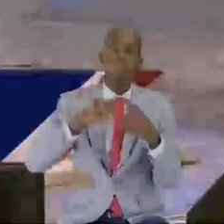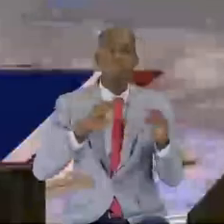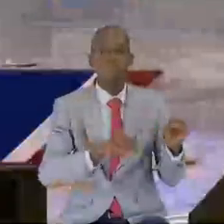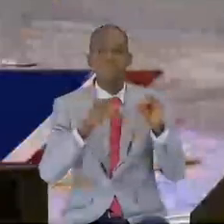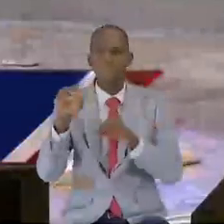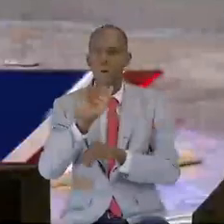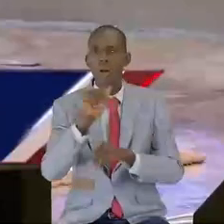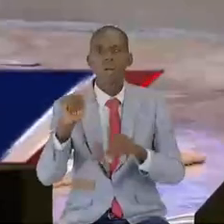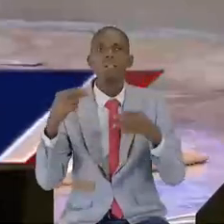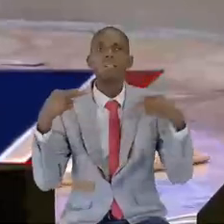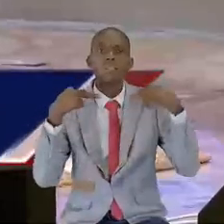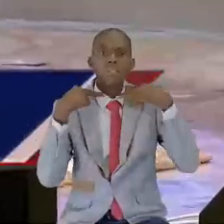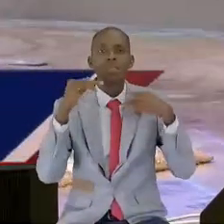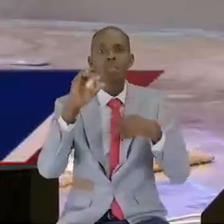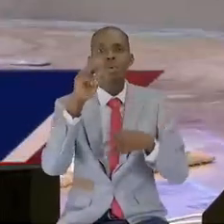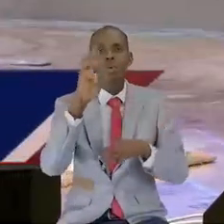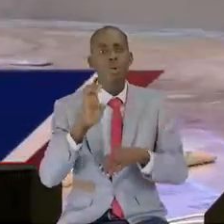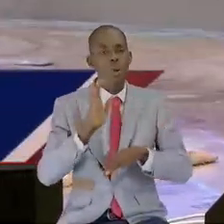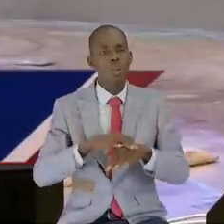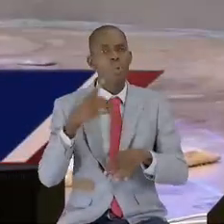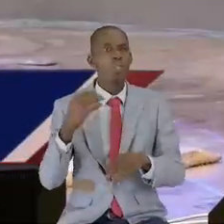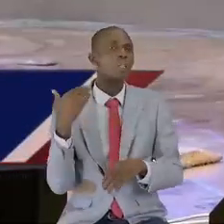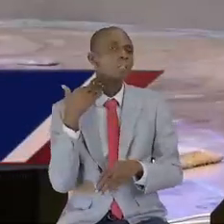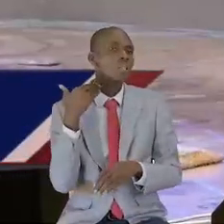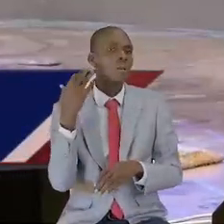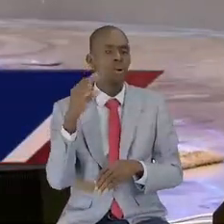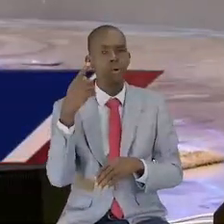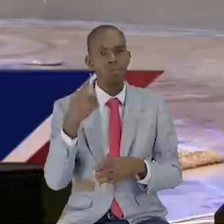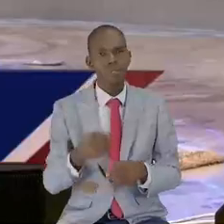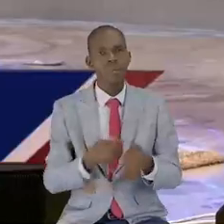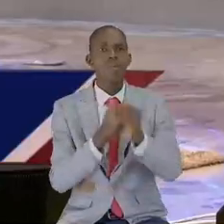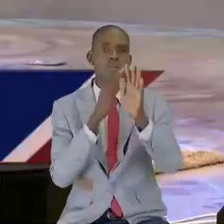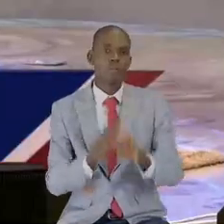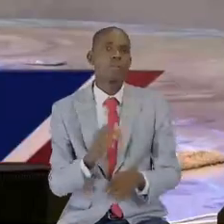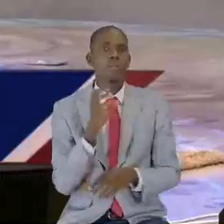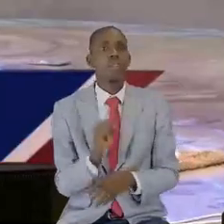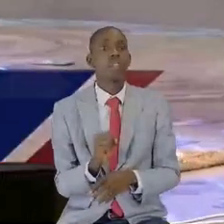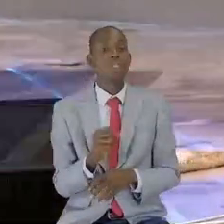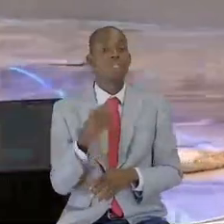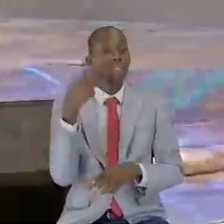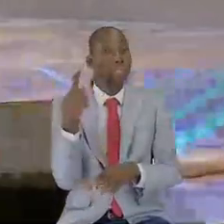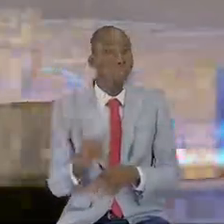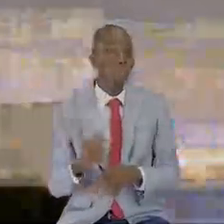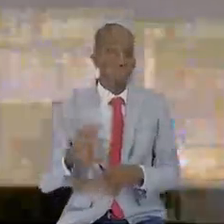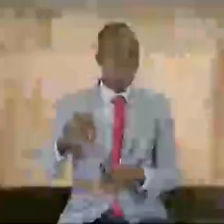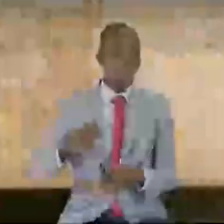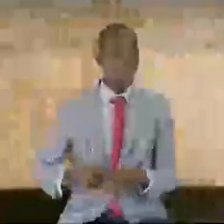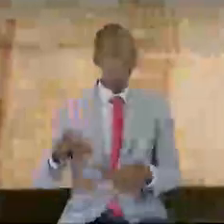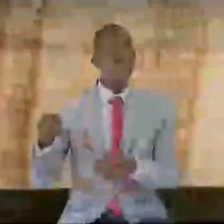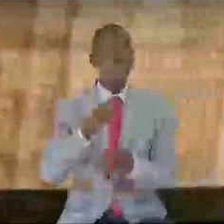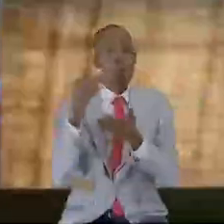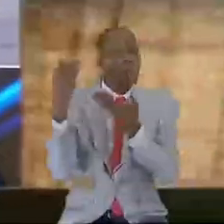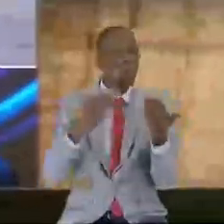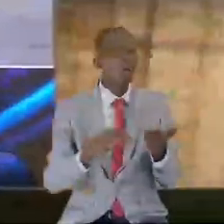le cou des disciples un joug que ni nos pères ni nous n'avons pu porter? La circoncision qu'il amenait devait